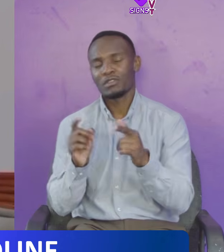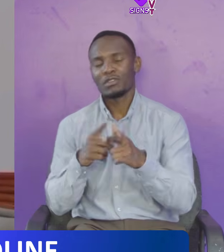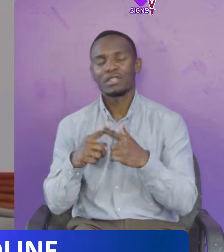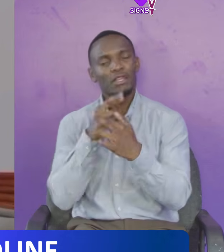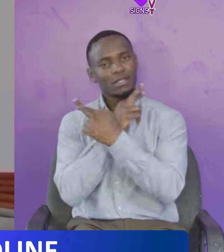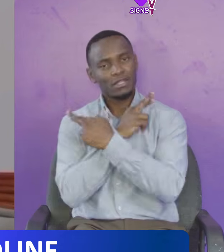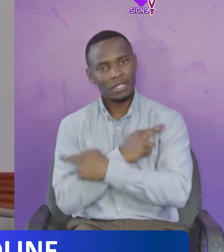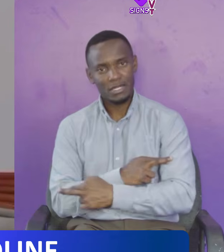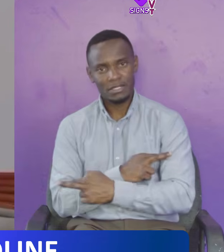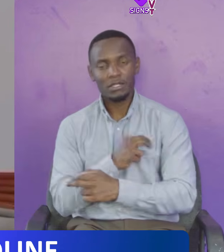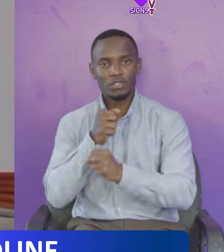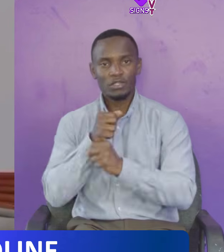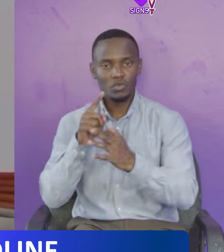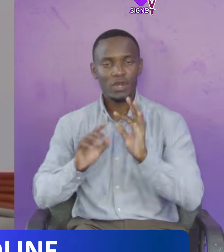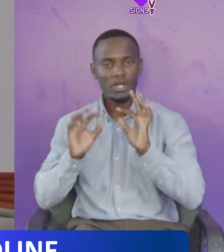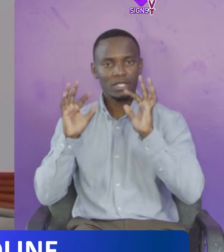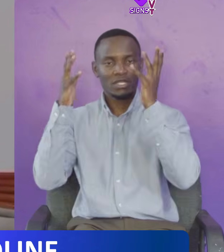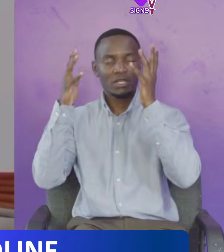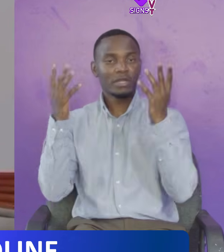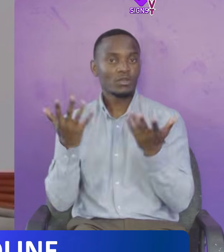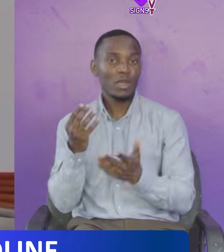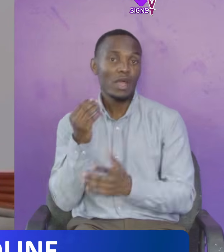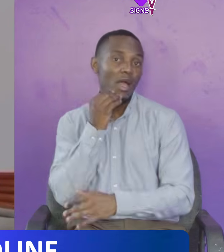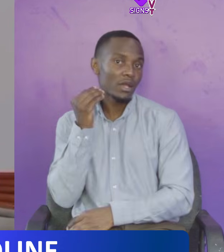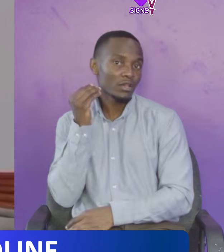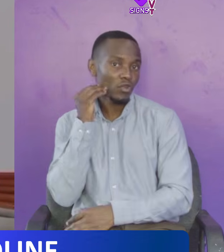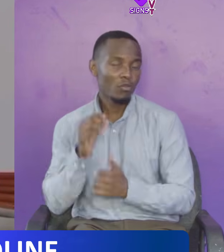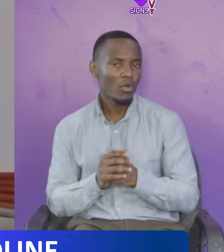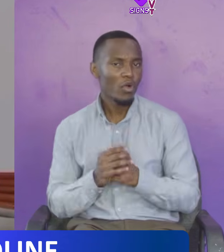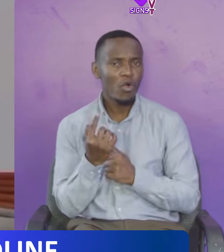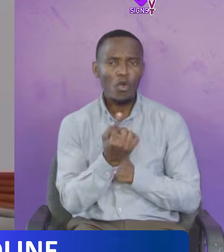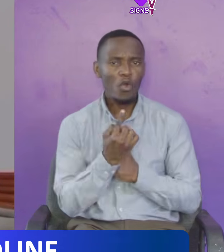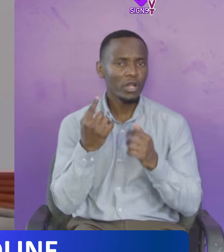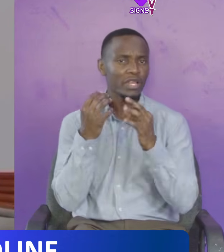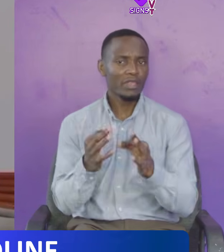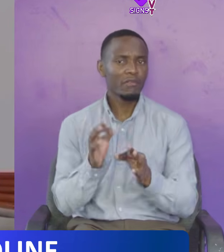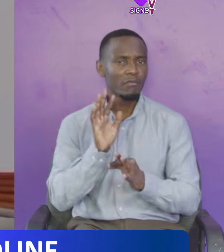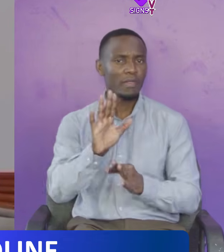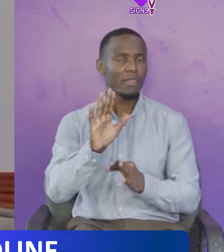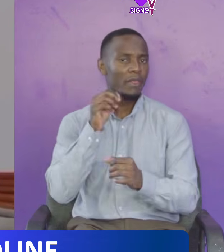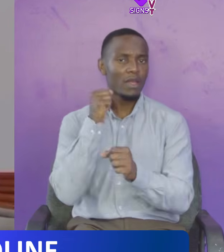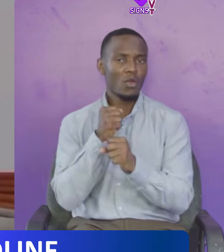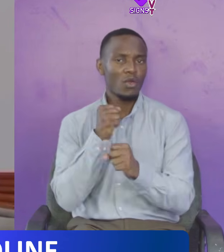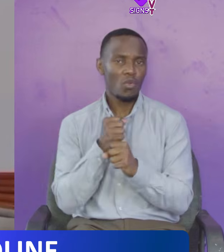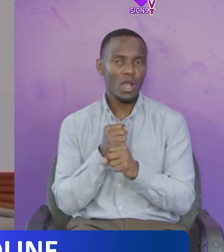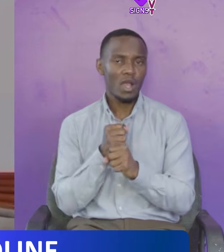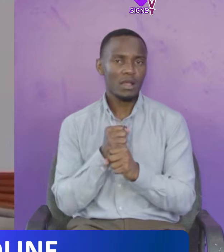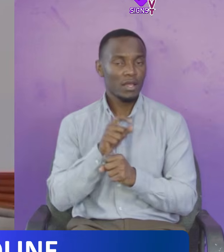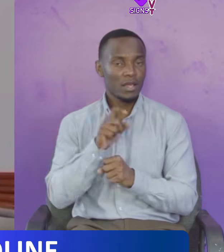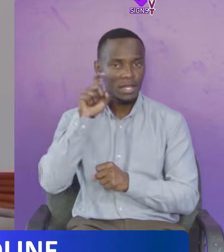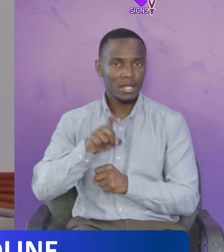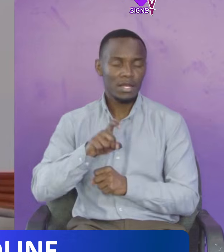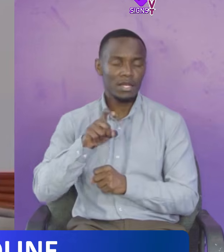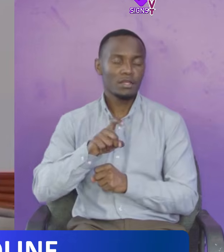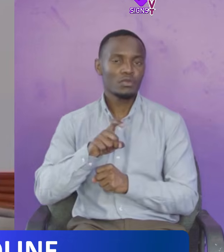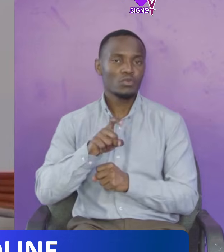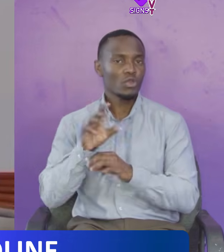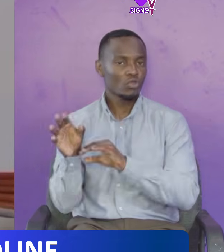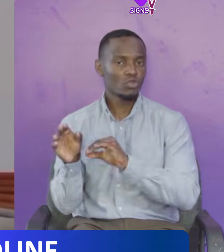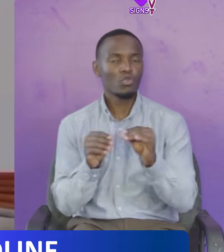nyumbani, isipokuwa kwa wale ambao majukumu yao ya kazi yanawataka kuwepo katika vituo vyao vya